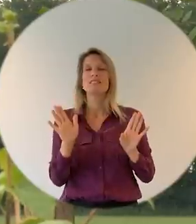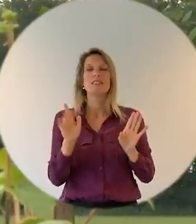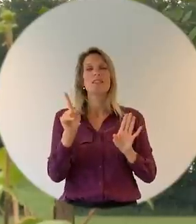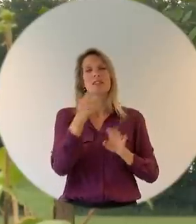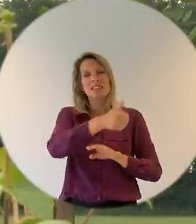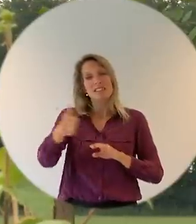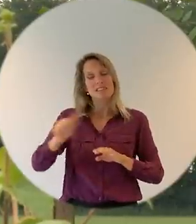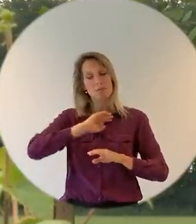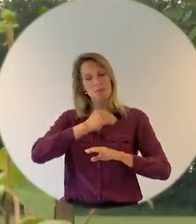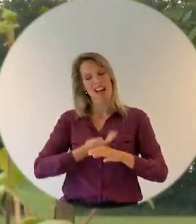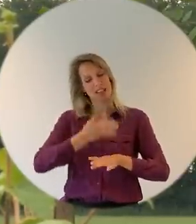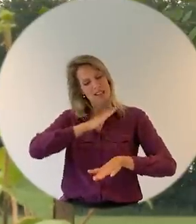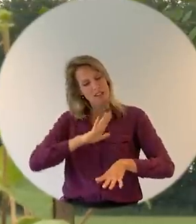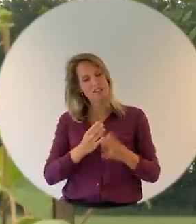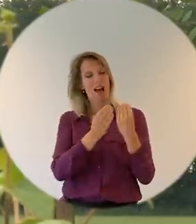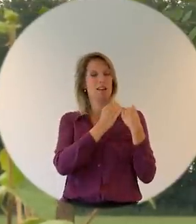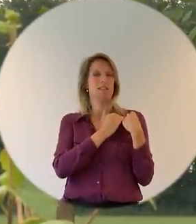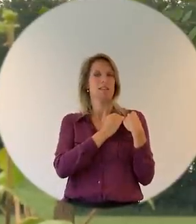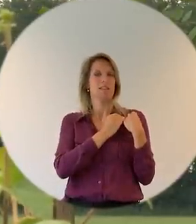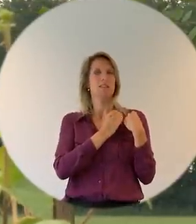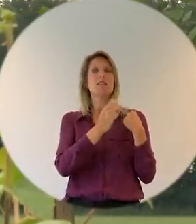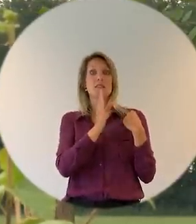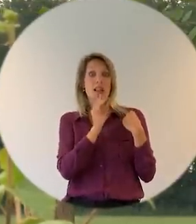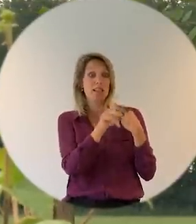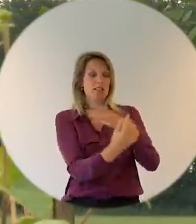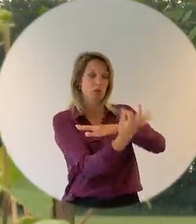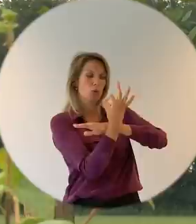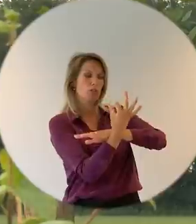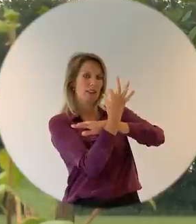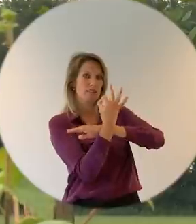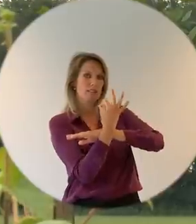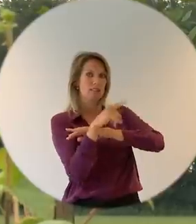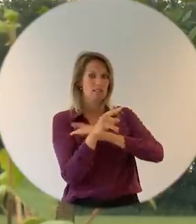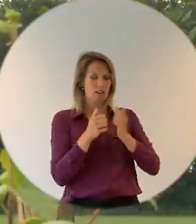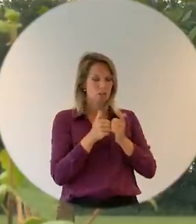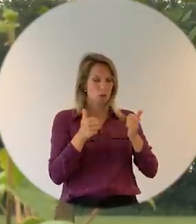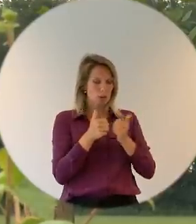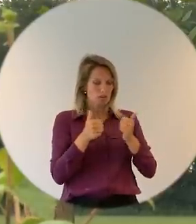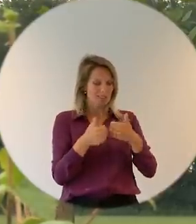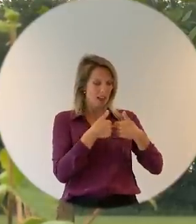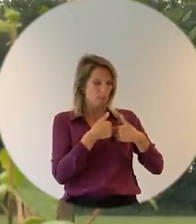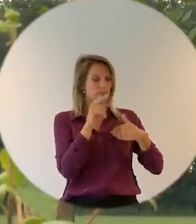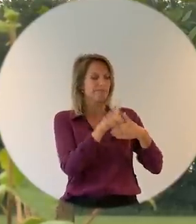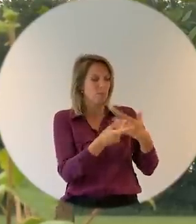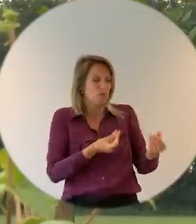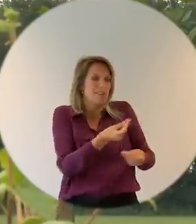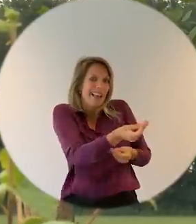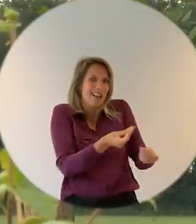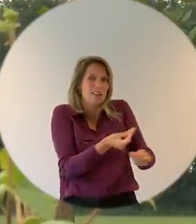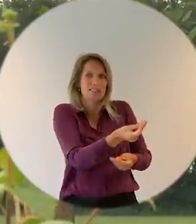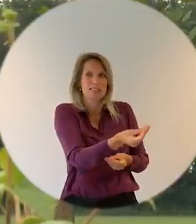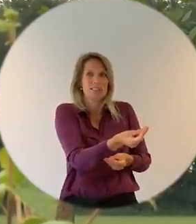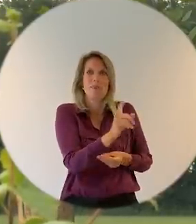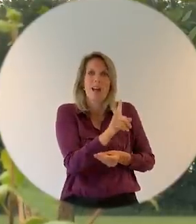dragen. Wie onderwezen wordt, moet al het goede dat hij leert met zijn leermeesters delen. Vergis u niet. God laat niet met